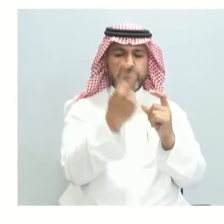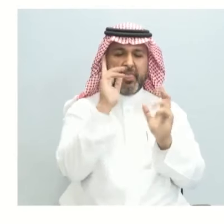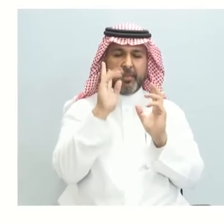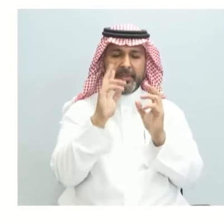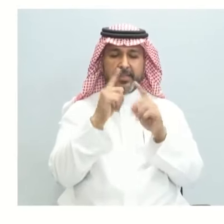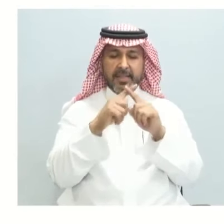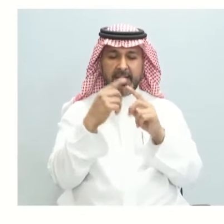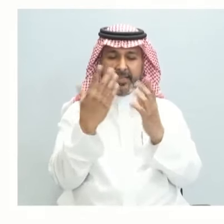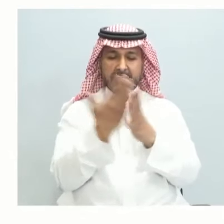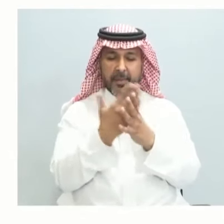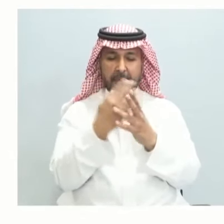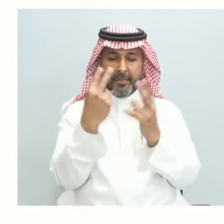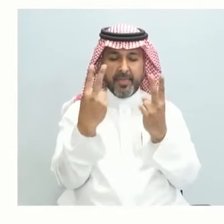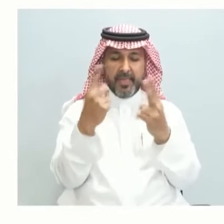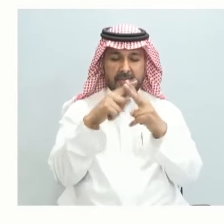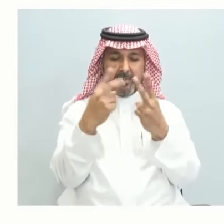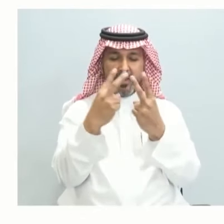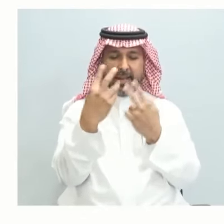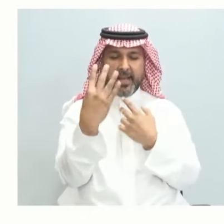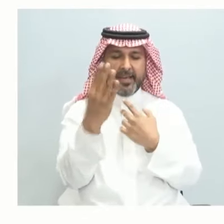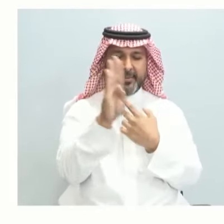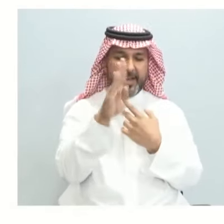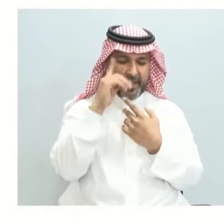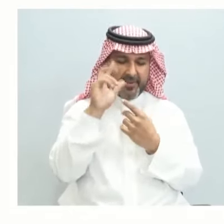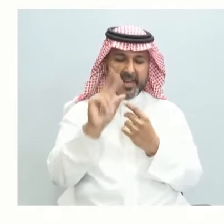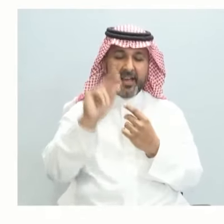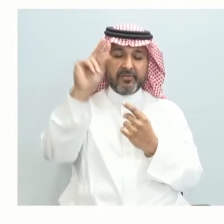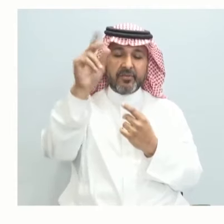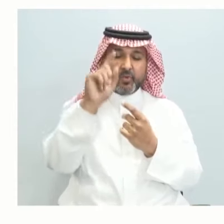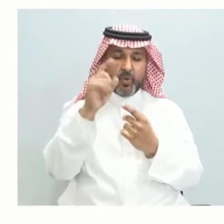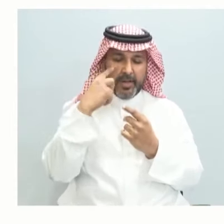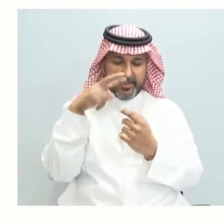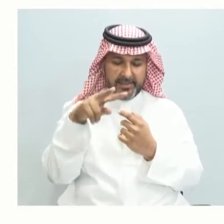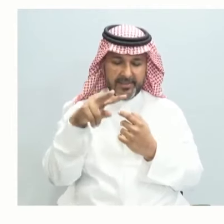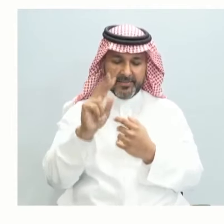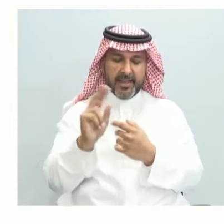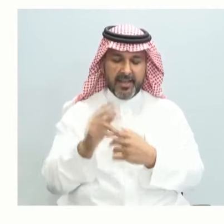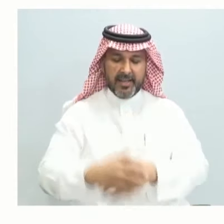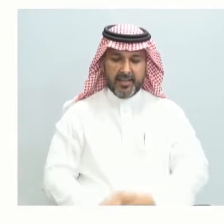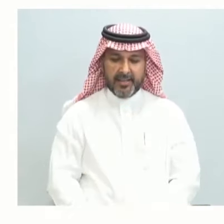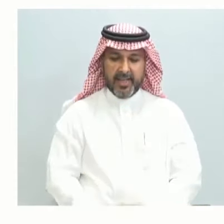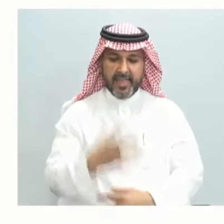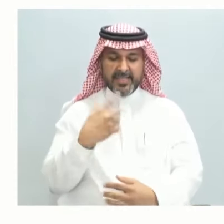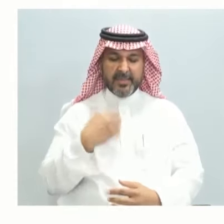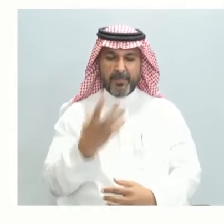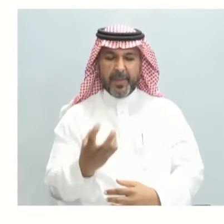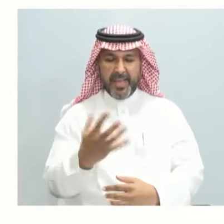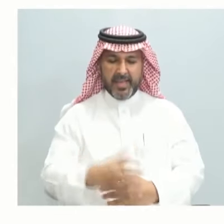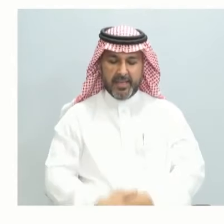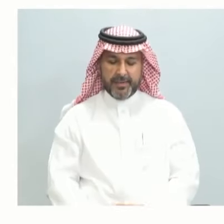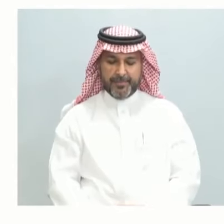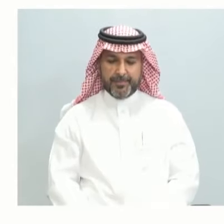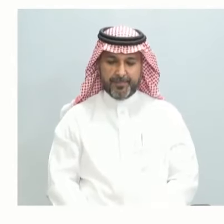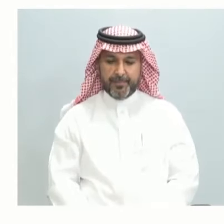زائد اثنين كاف مضروبه فيه الان هذا عباره عن القاسم المشترك الاكبر الذي اوجدناه نقوم بكتابته